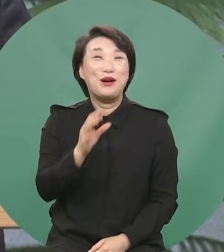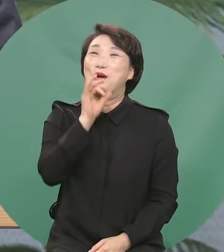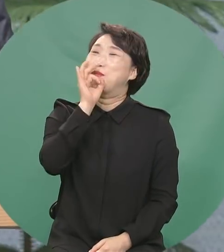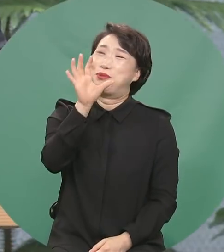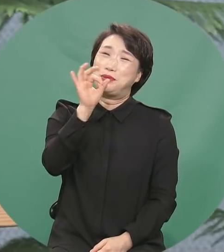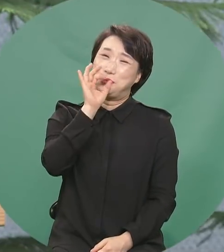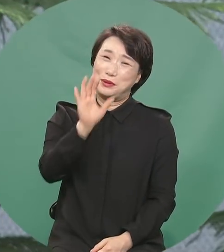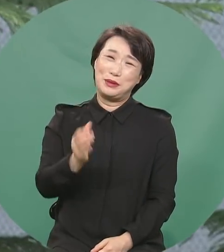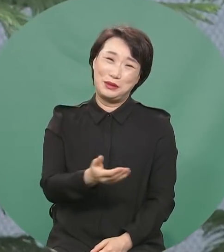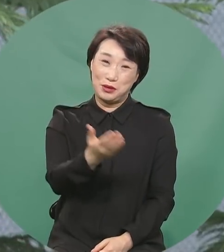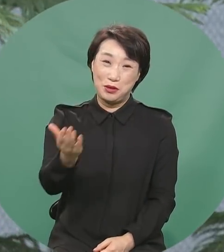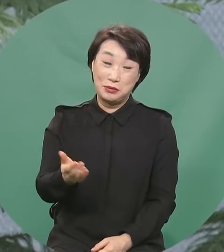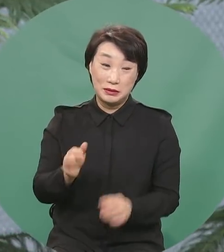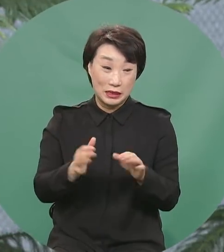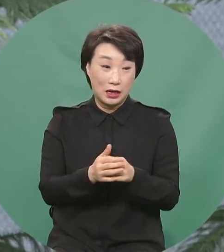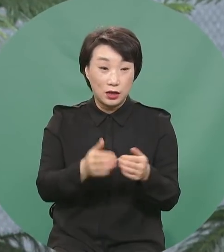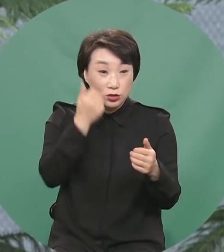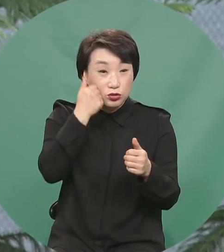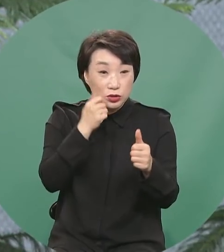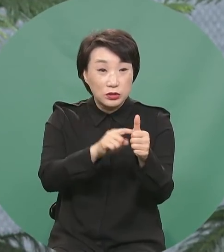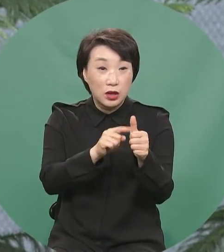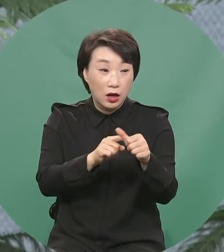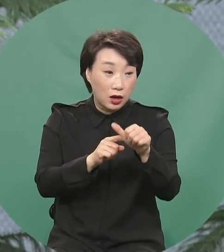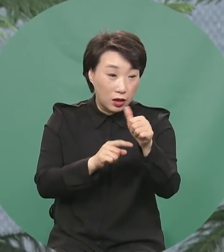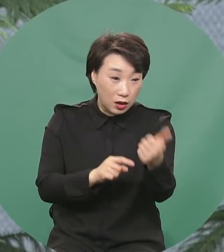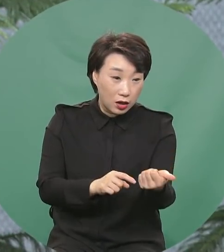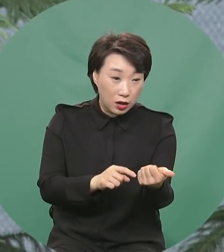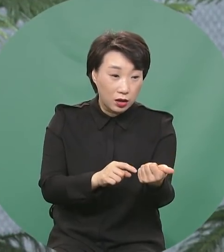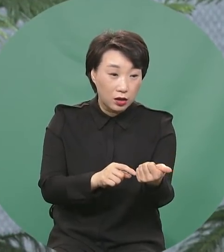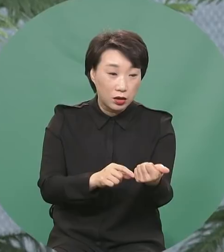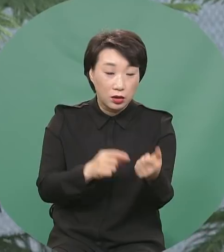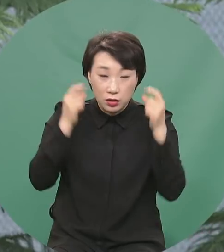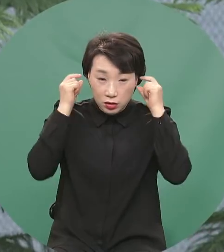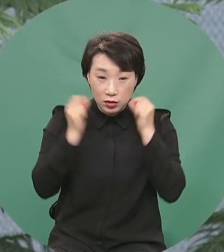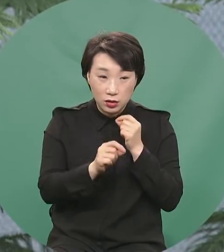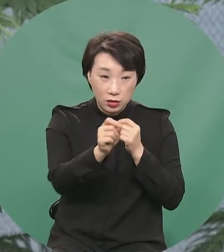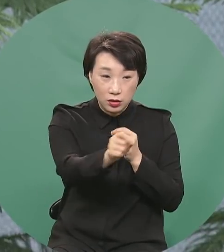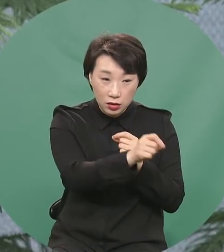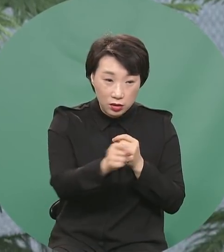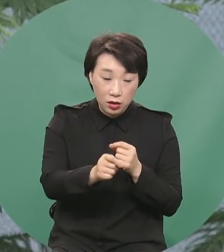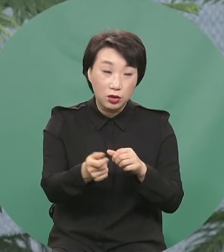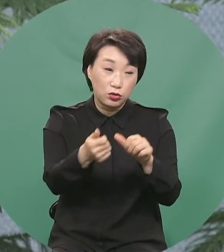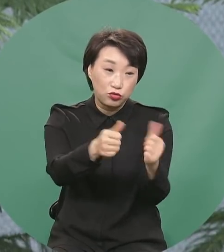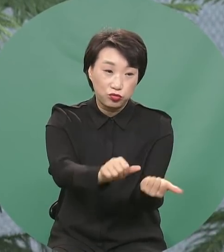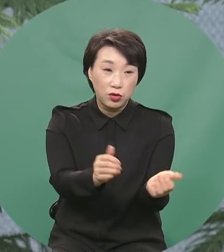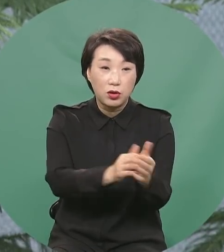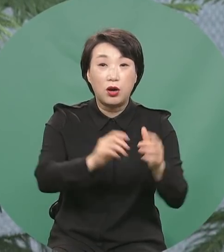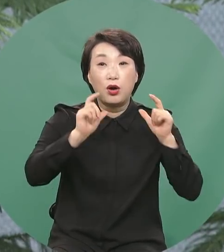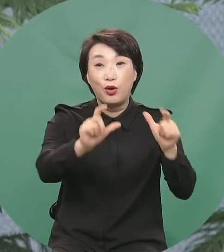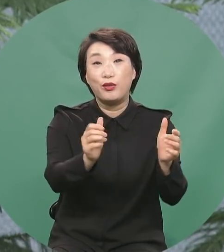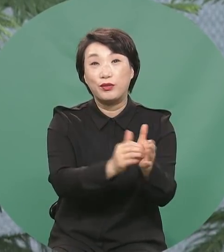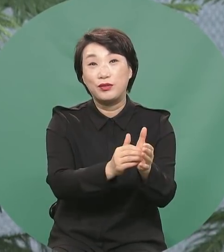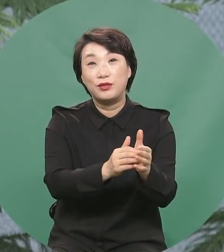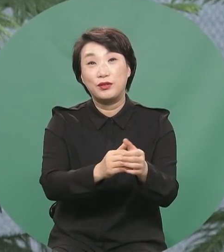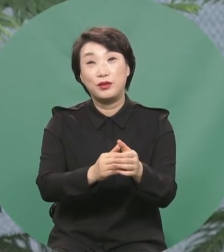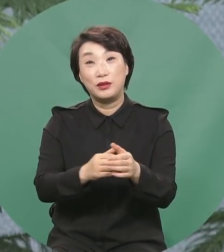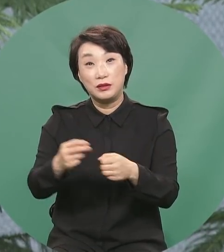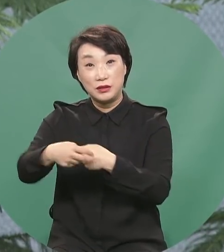현대의학은 이 사람이 죽었습니다. 이게 의사의 마지막